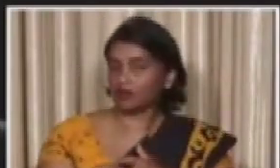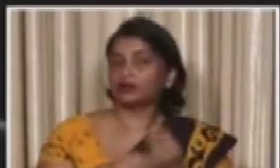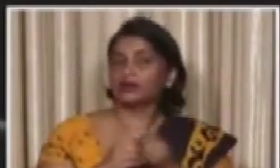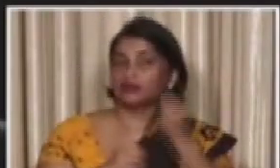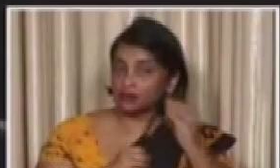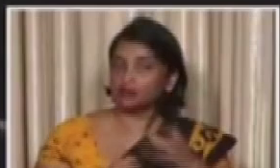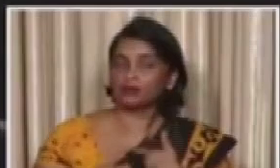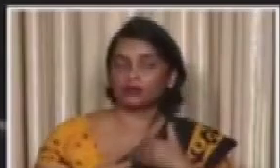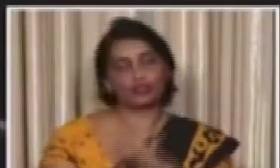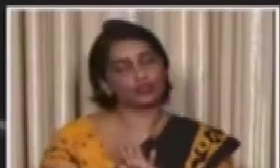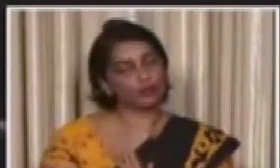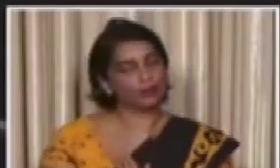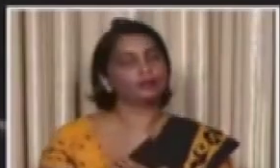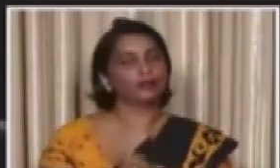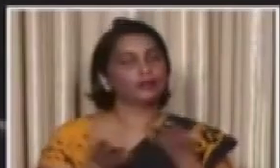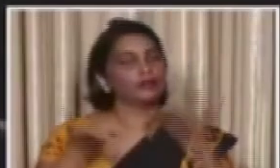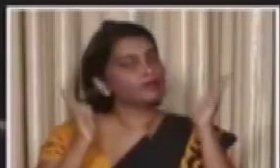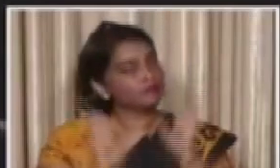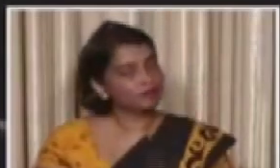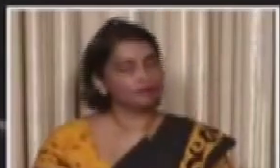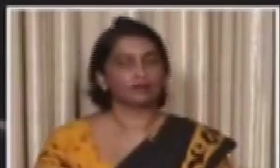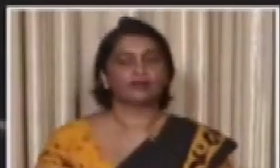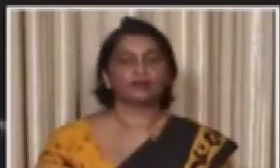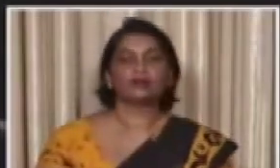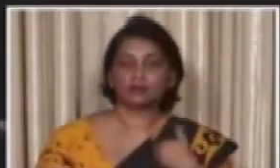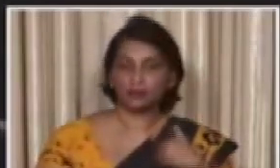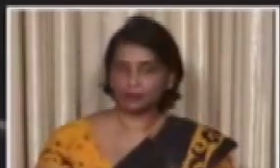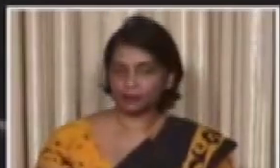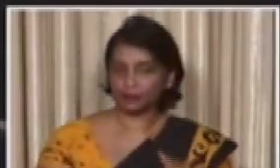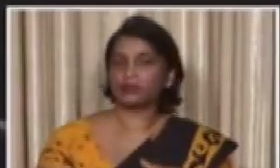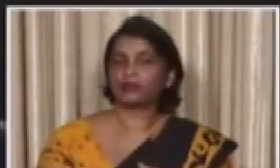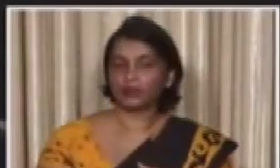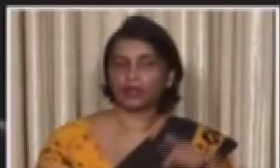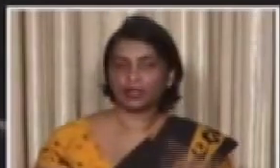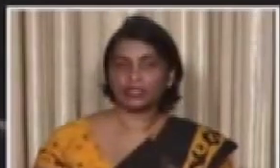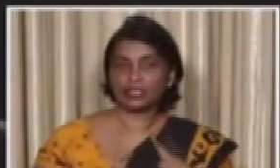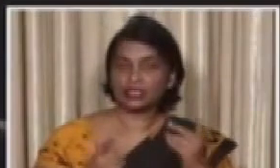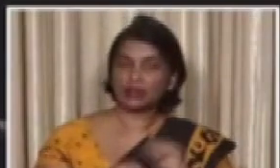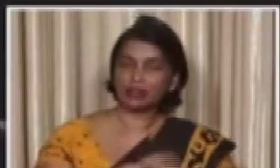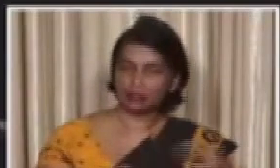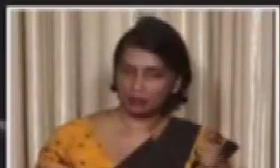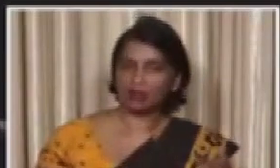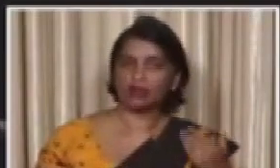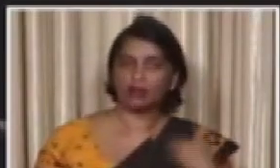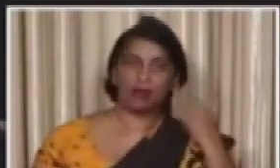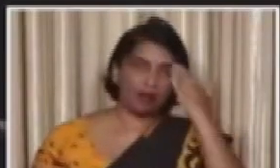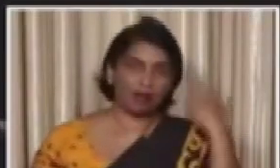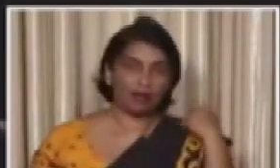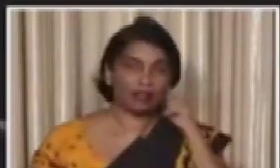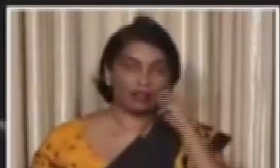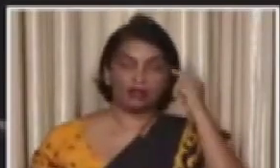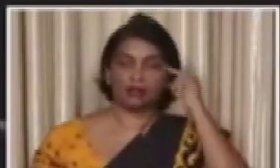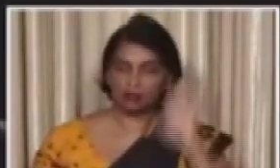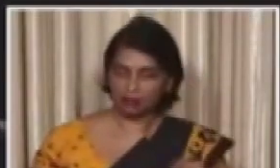දීම ගැන මම සන්තෝෂ වෙනවා. අවසාන වශයෙන් මම මේ අවස්ථාවේ අද ජීවතුන් අතර නැති වුණත් මගේ දෙමව්පියන් මං සිහි